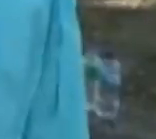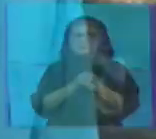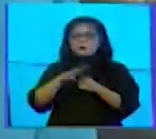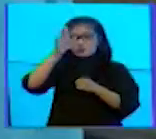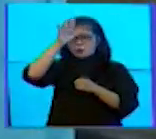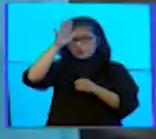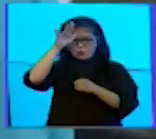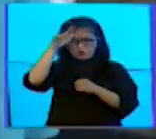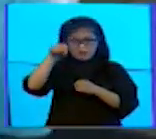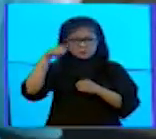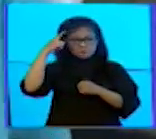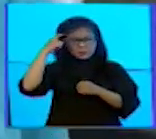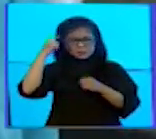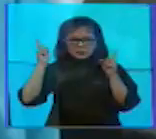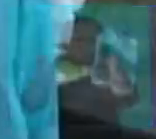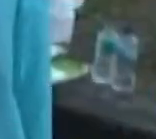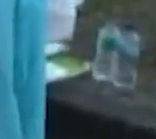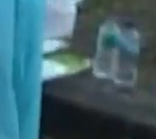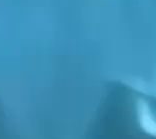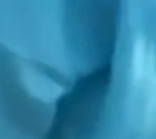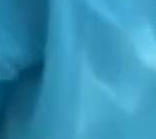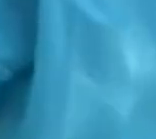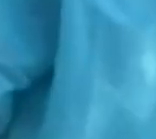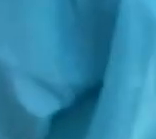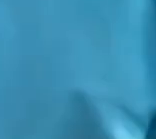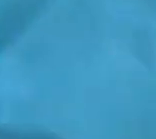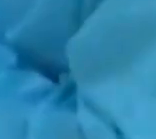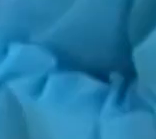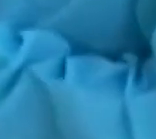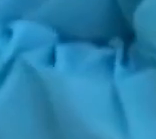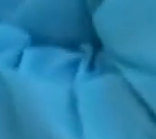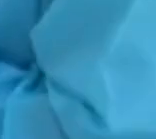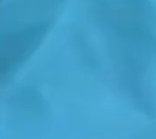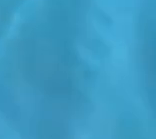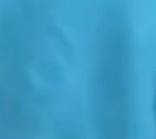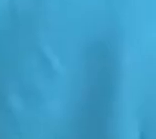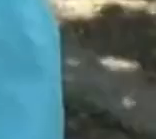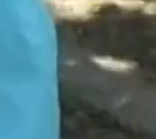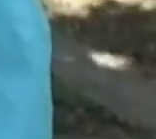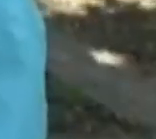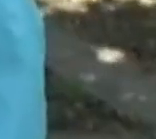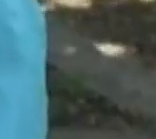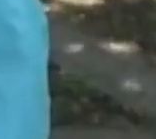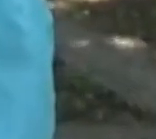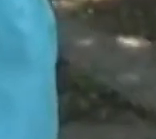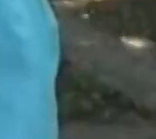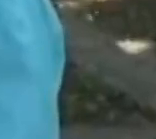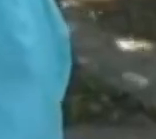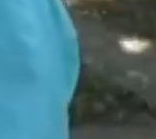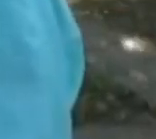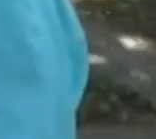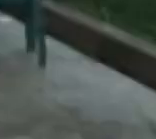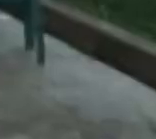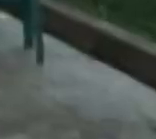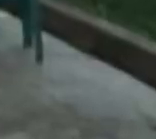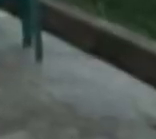Kendal. Pada gelombang pertama, tes swab antigen menemukan 2 santri positif COVID-19. Beberapa hari kemudian,